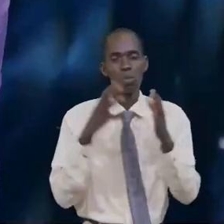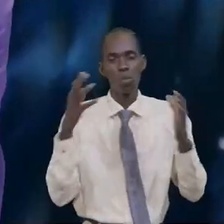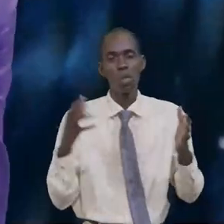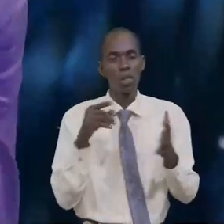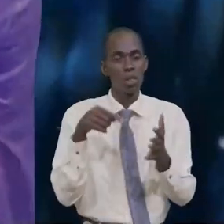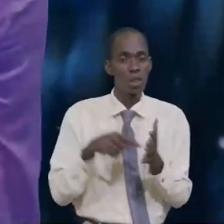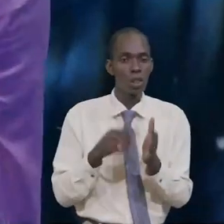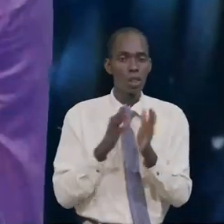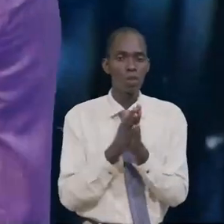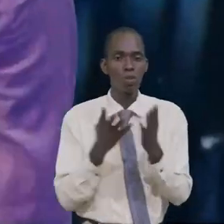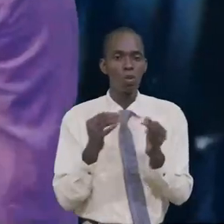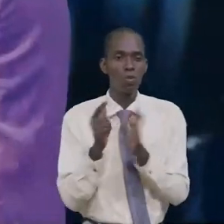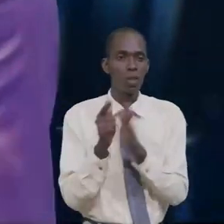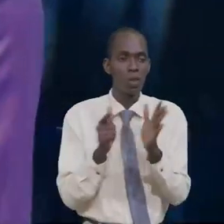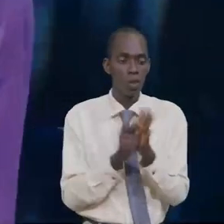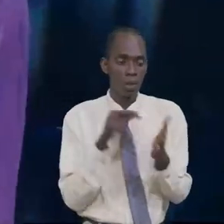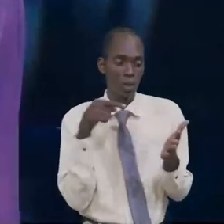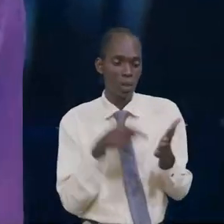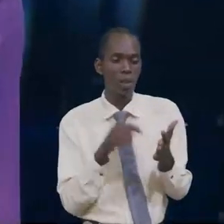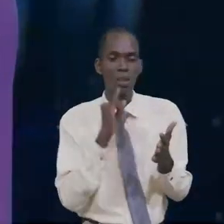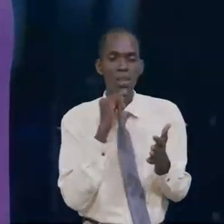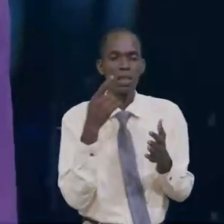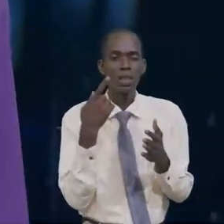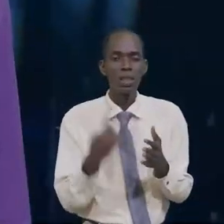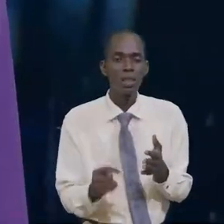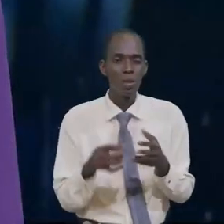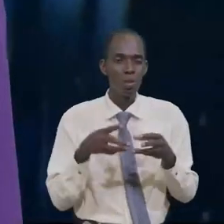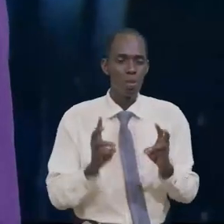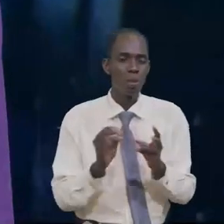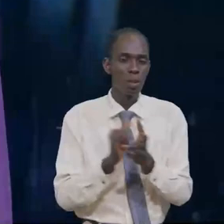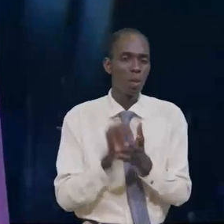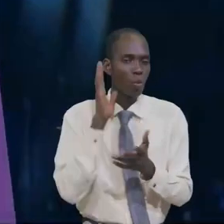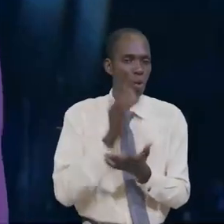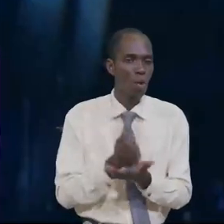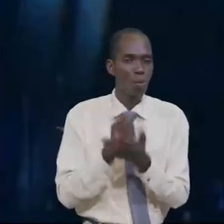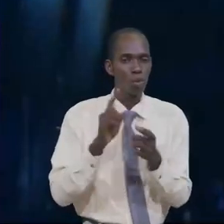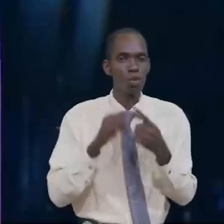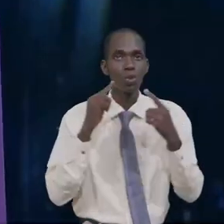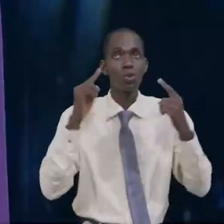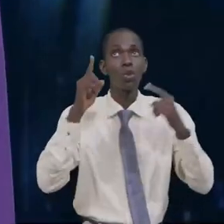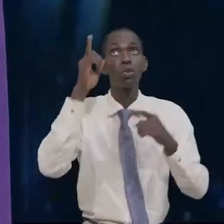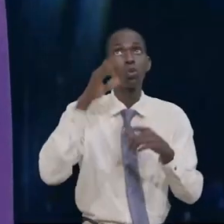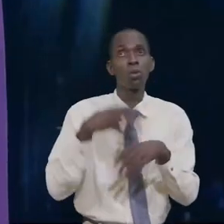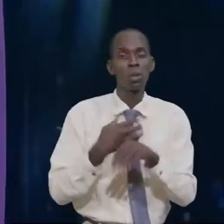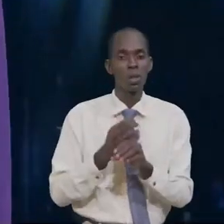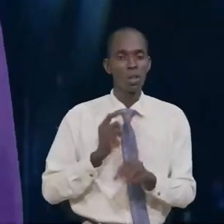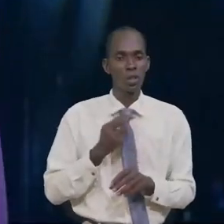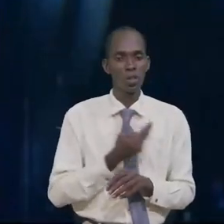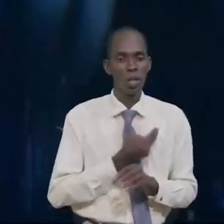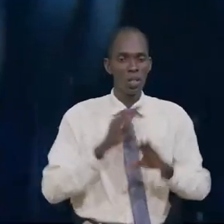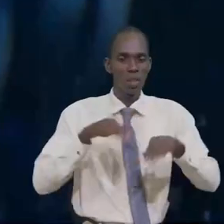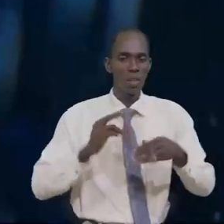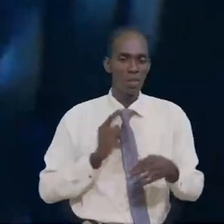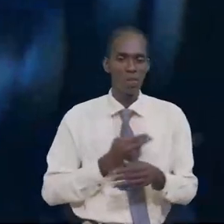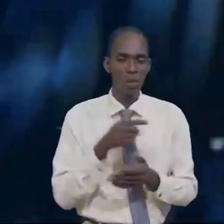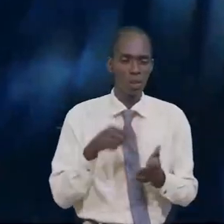qui nous fera réussir Dieu nous a créé et Dieu nous a fait et nous a donné cette machine humaine que nous sommes